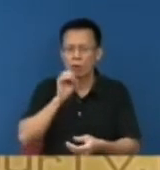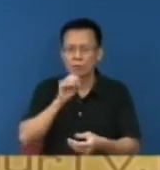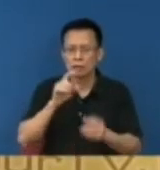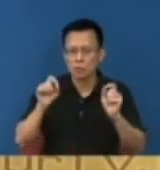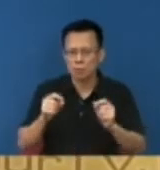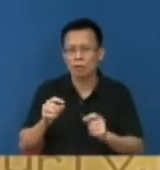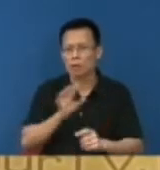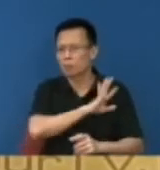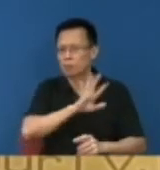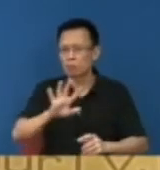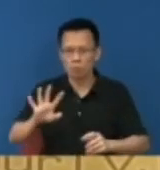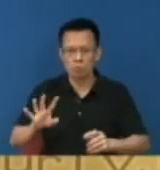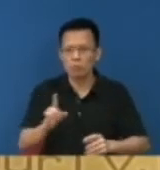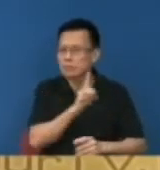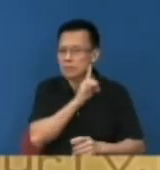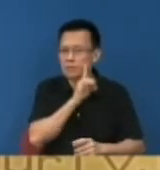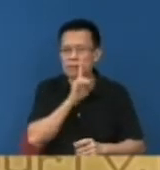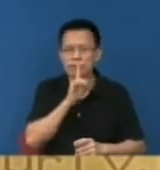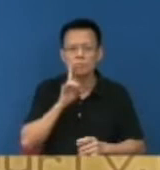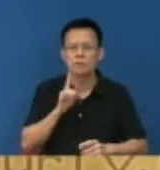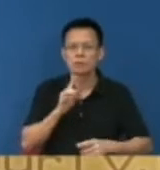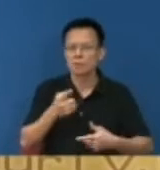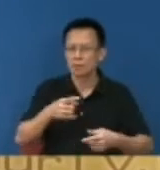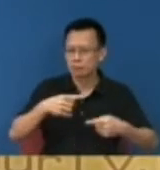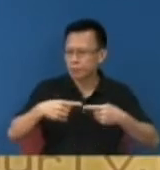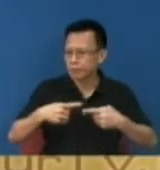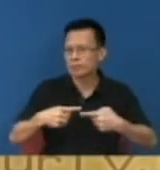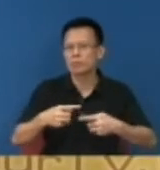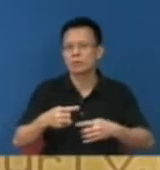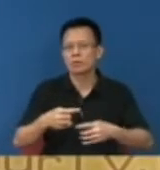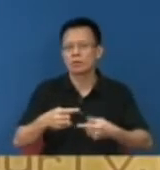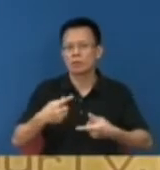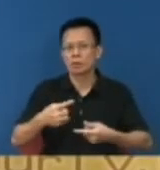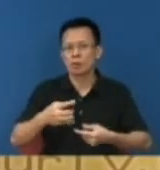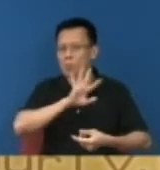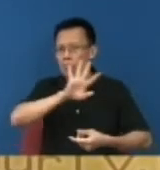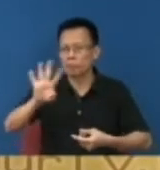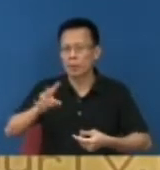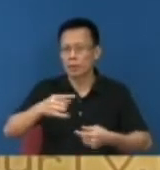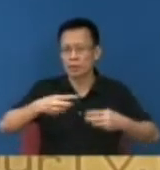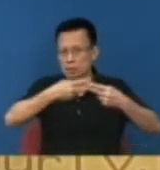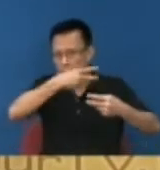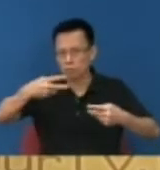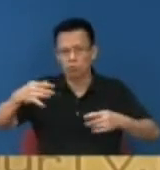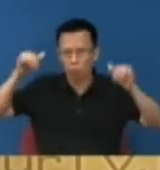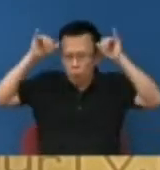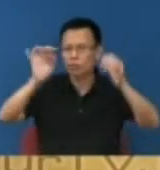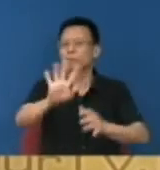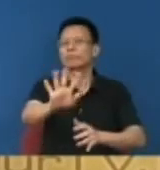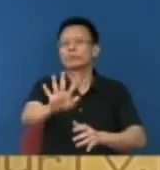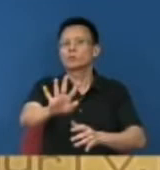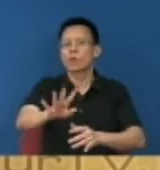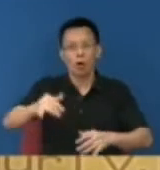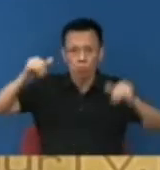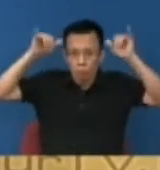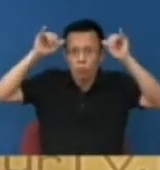唔係好恰當。嗱，呢個有好大嘅分別嘅，係咪暴力唔恰當同係咪暴力咧？其實係有分別嘅。暴力嘅意